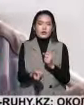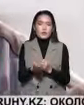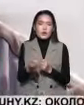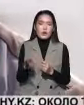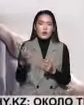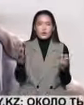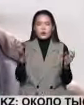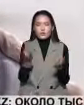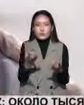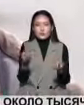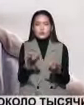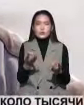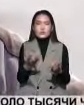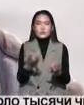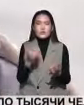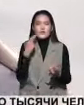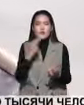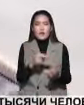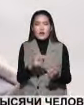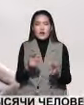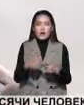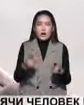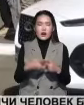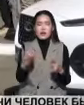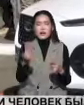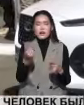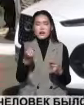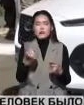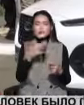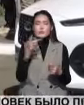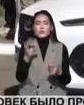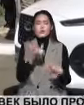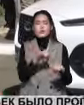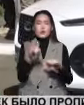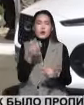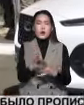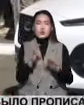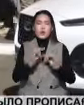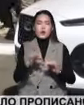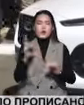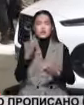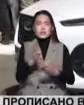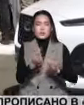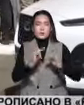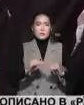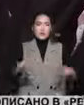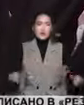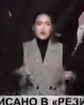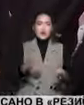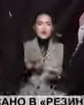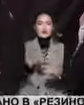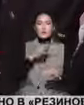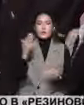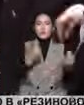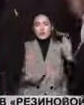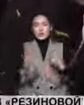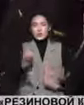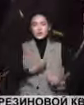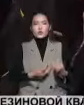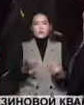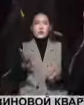нас работают в нескольких организациях в силу дефицита в нашем регионе. У всех семей маленькие дети, кто-то имеет на попечении инвалида, а есть и те, кто